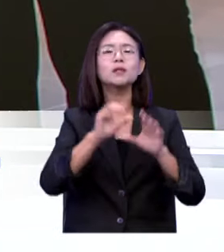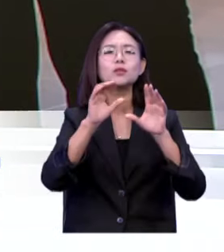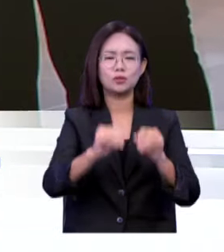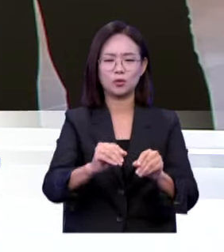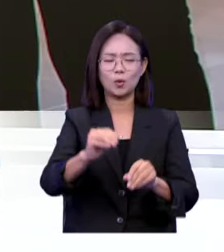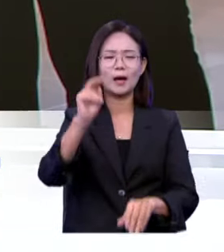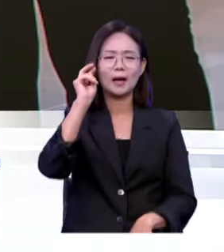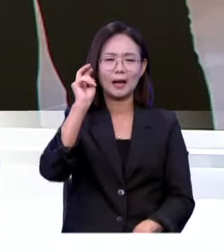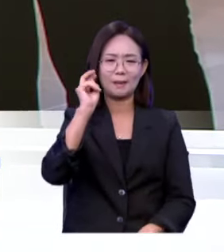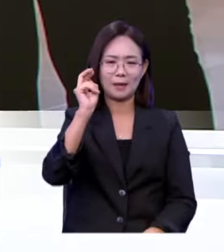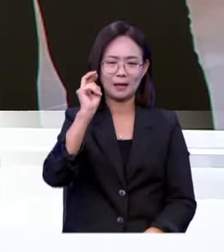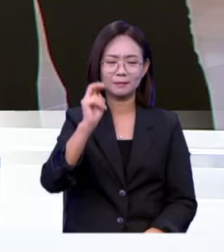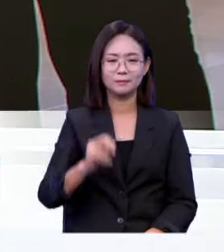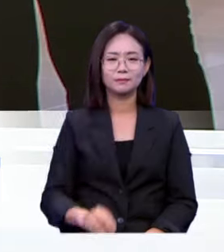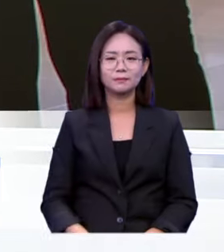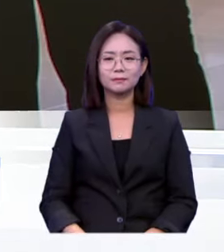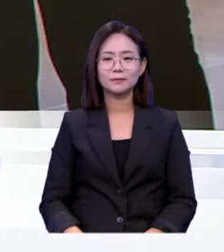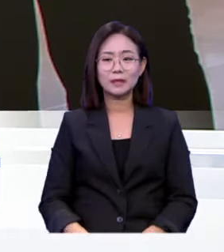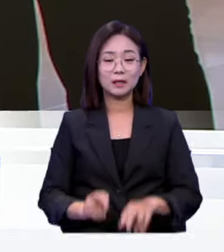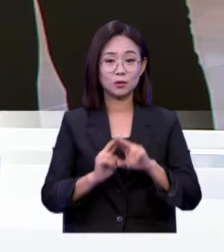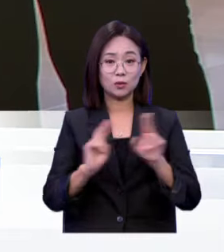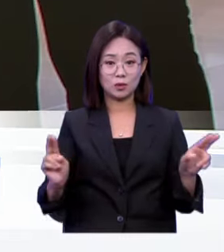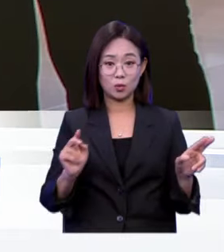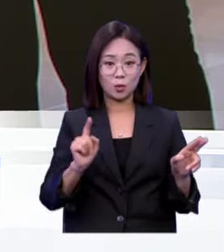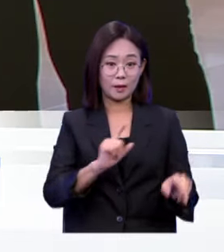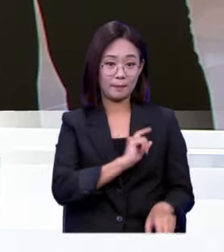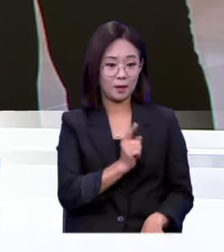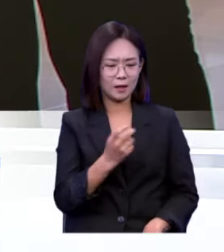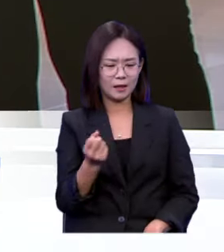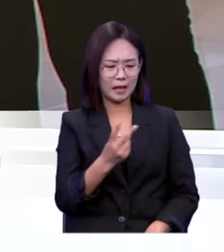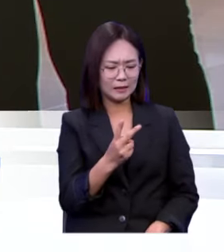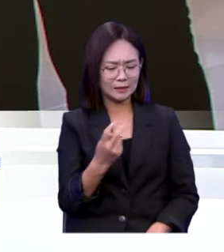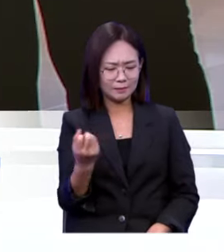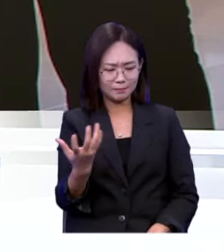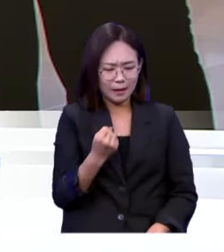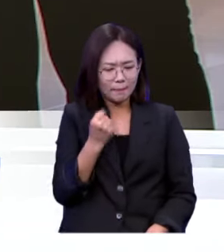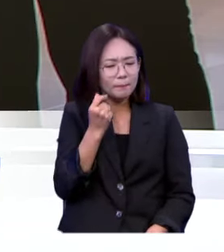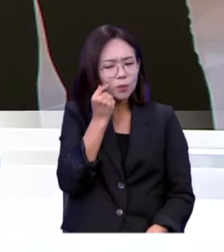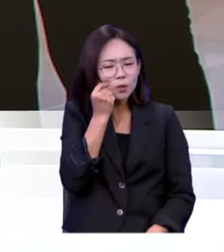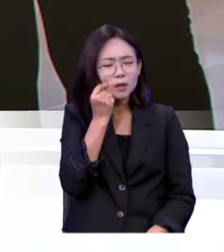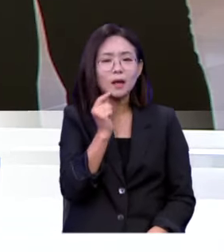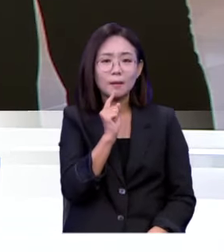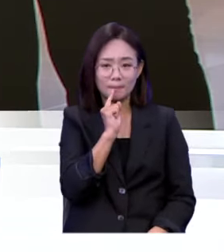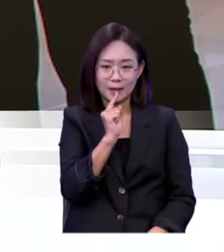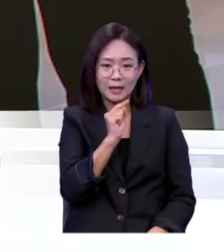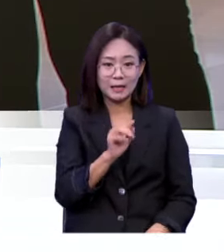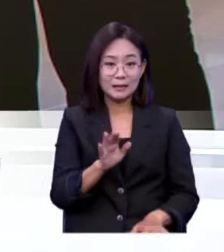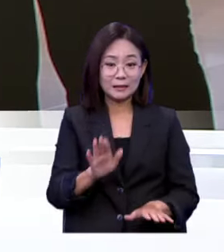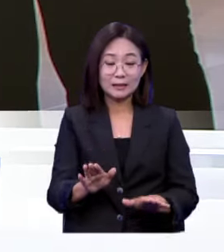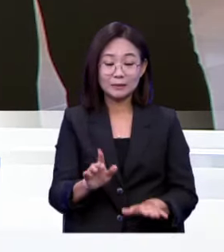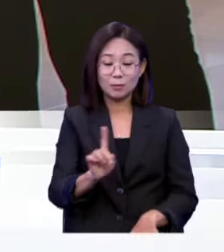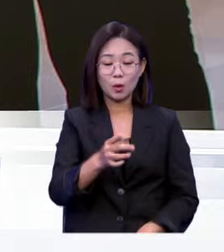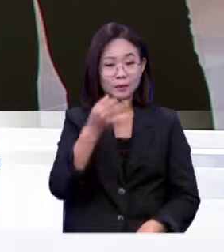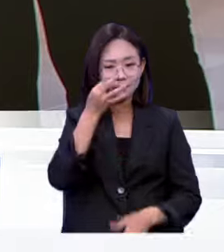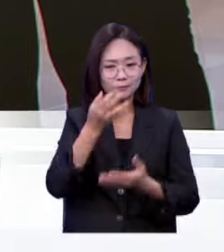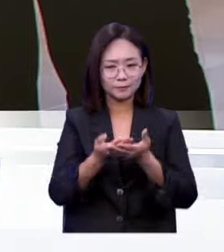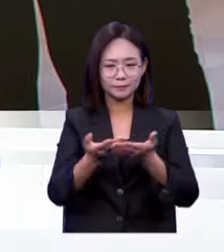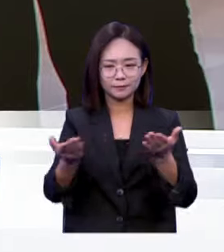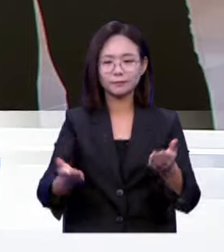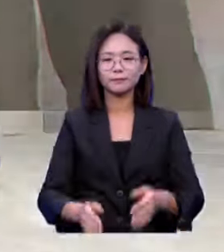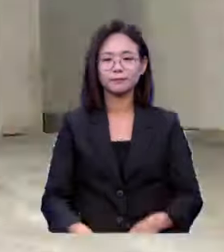사태가 벌어질 가능성이 높은데요. 취소된 의사 면허는 다시 발급받기도 어렵다고 하는데 현지호 기자가 자세히